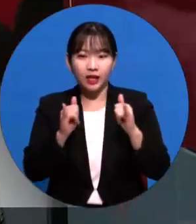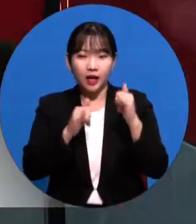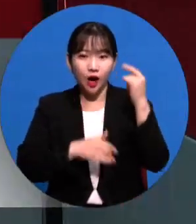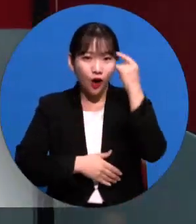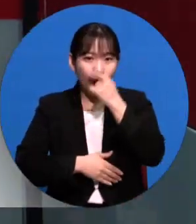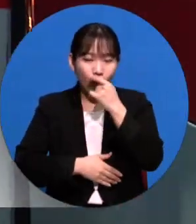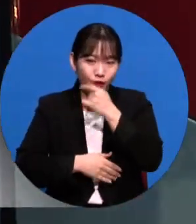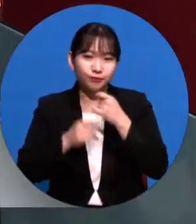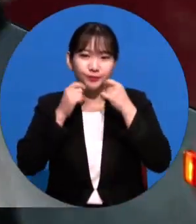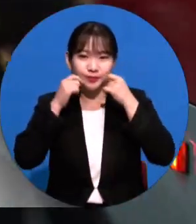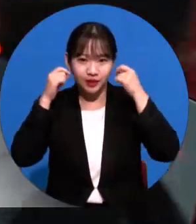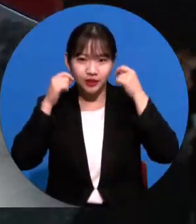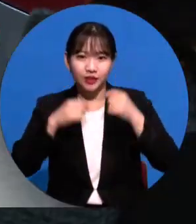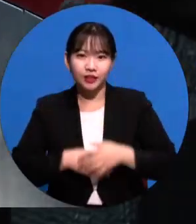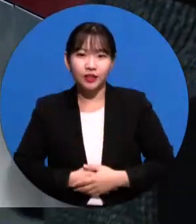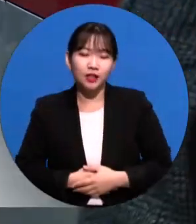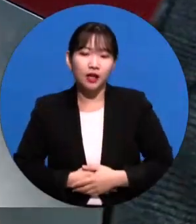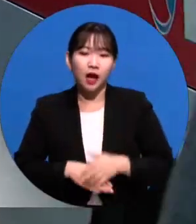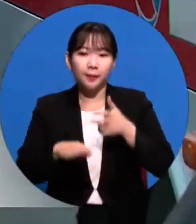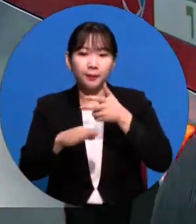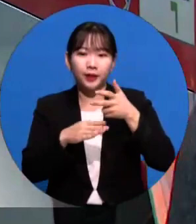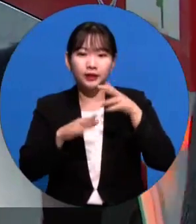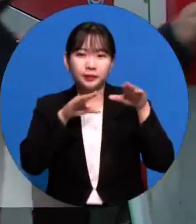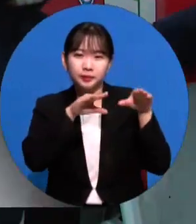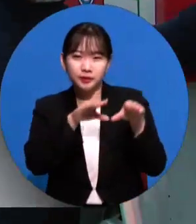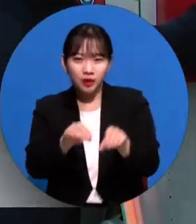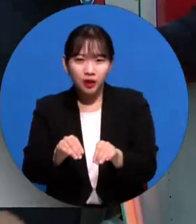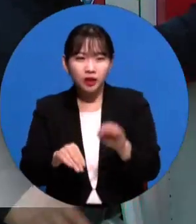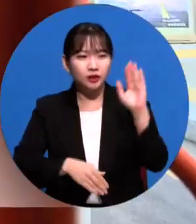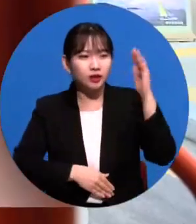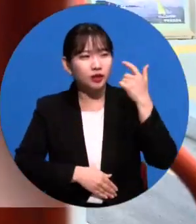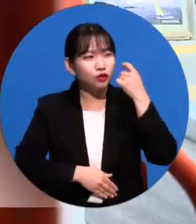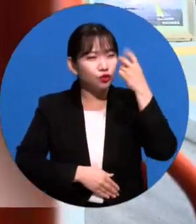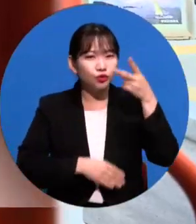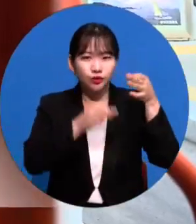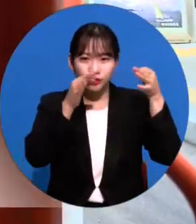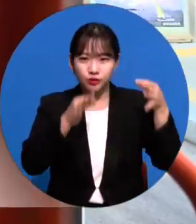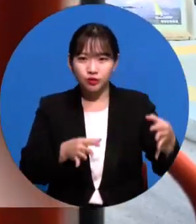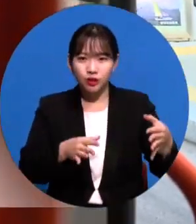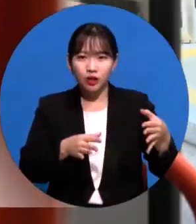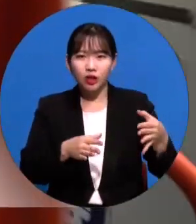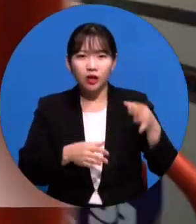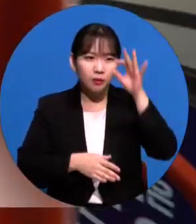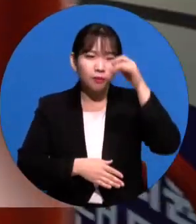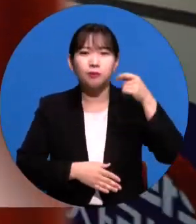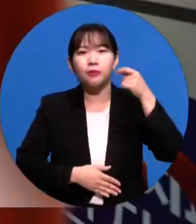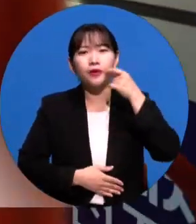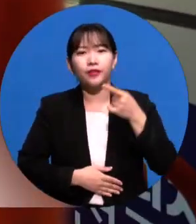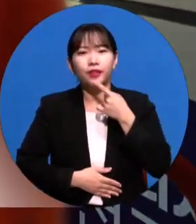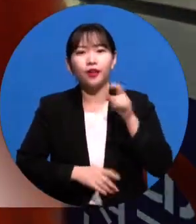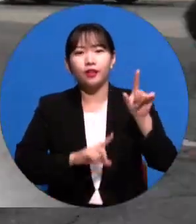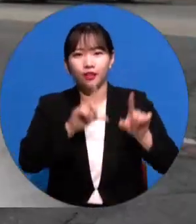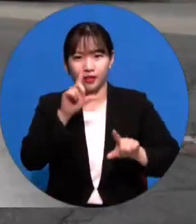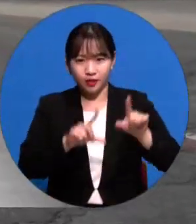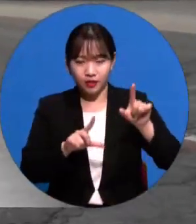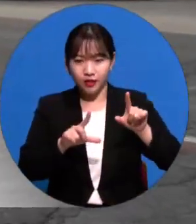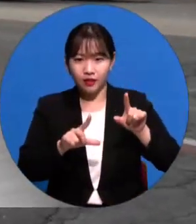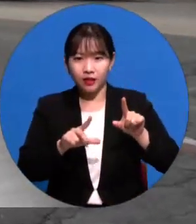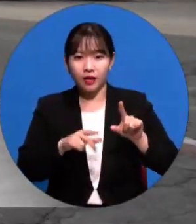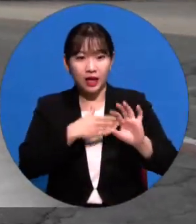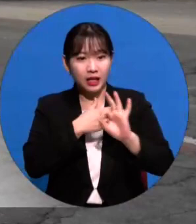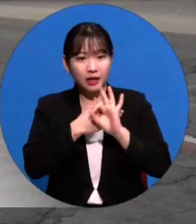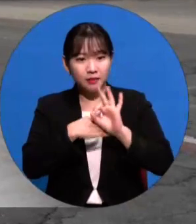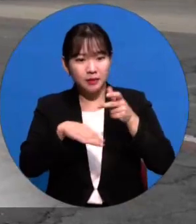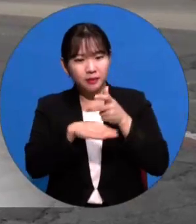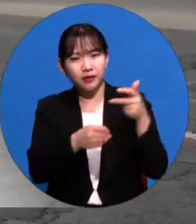표정은 밝아졌습니다. 버스가 운행을 중단하면서 최근 60여일 동안 볼 수 없었던 광경입니다. 그동안 임시